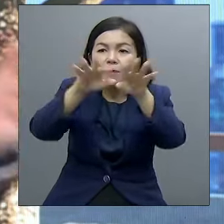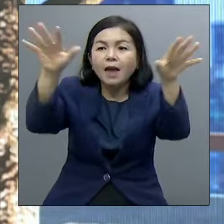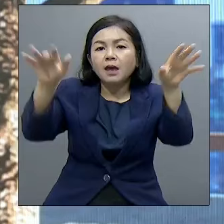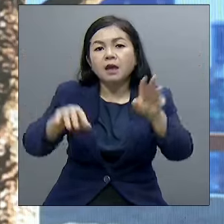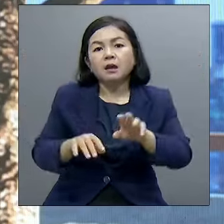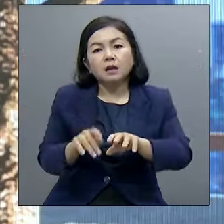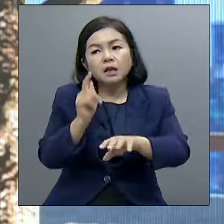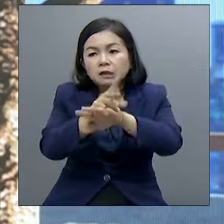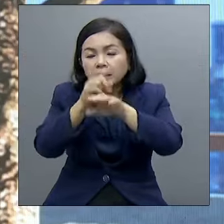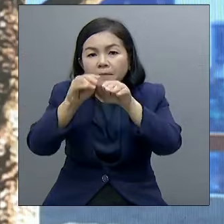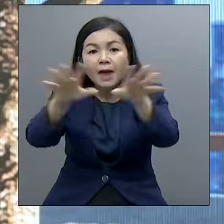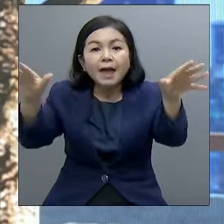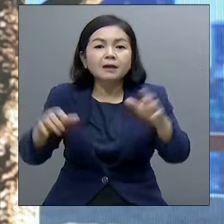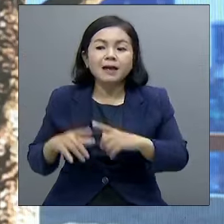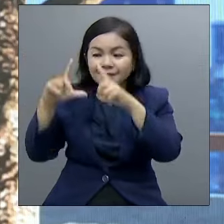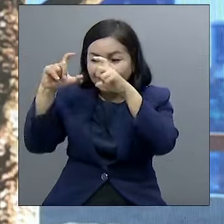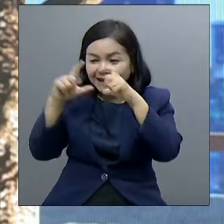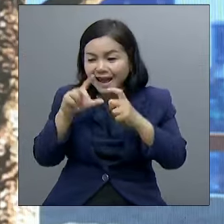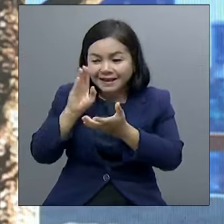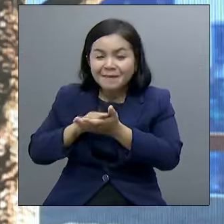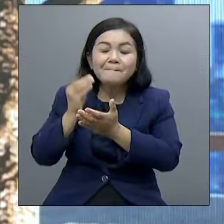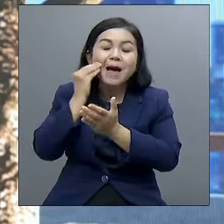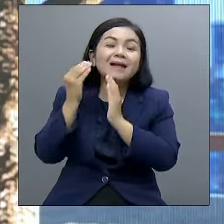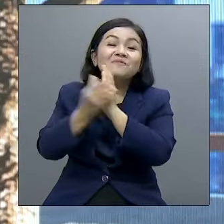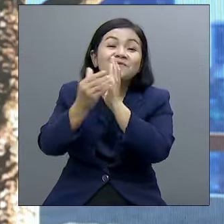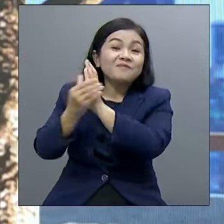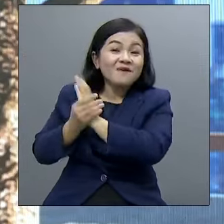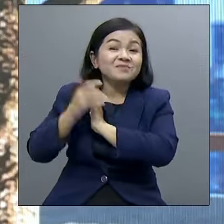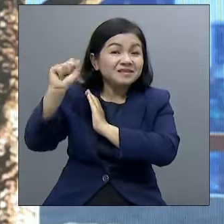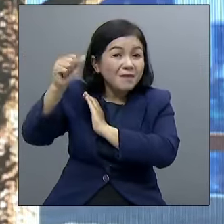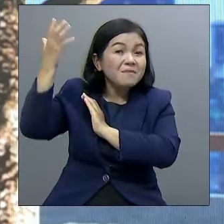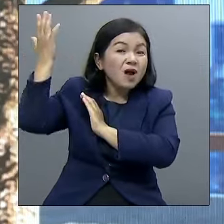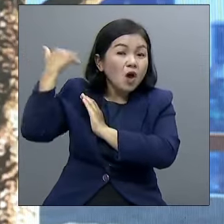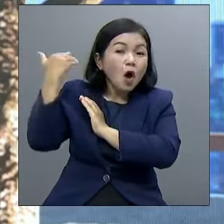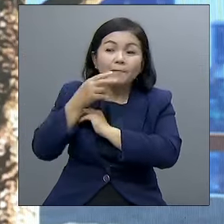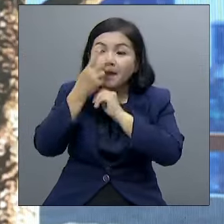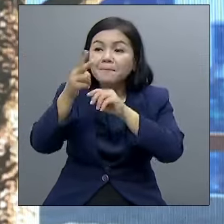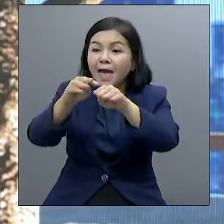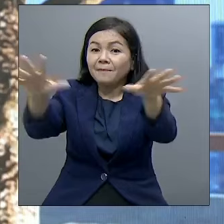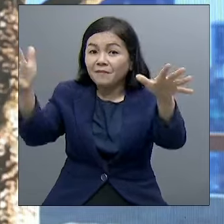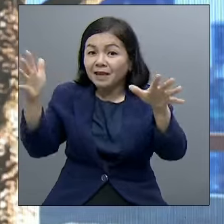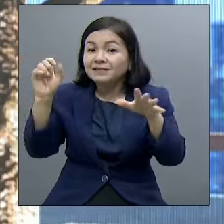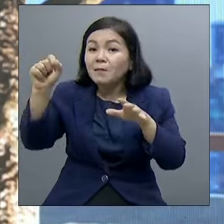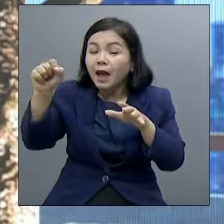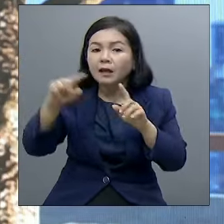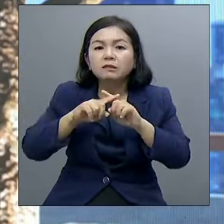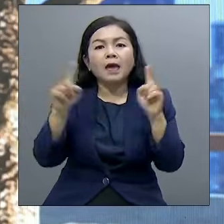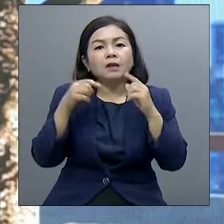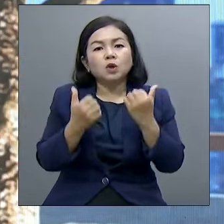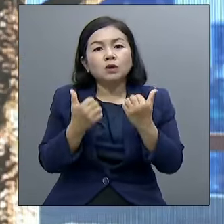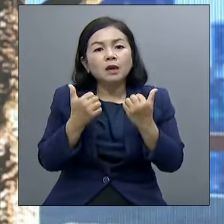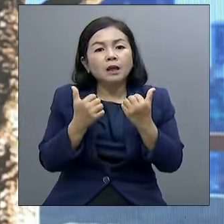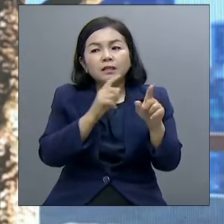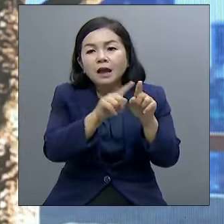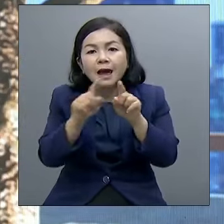ดสมัยก่อนพ่อแม่ถ่ายก็เก็บไว้ที่บ้าน อ่ ะ อยู่ในแฟ้ม มันอยู่ในแฟ้มมันอยู่ในอัลบั้มลูกมันไม่มีใครเห็นหรอกถ้าเราไม่เอาไปโชว์เองแต่ปัจจุบันเนี่ยสมมติหลาย